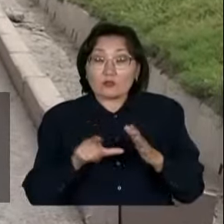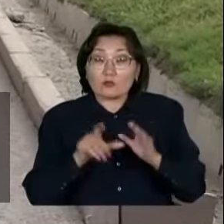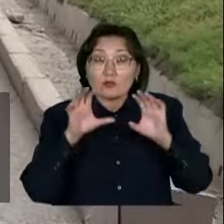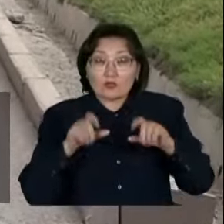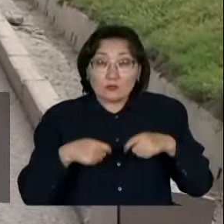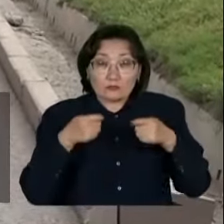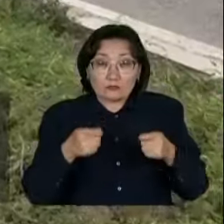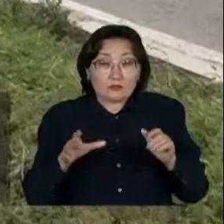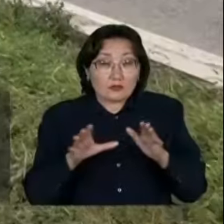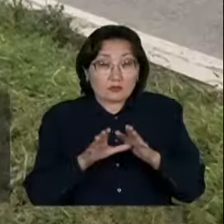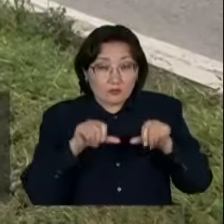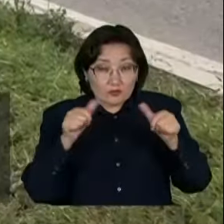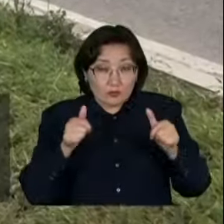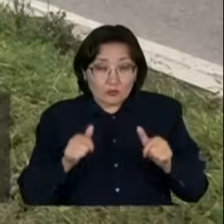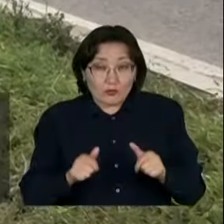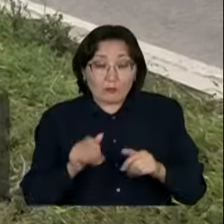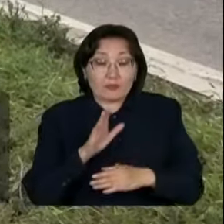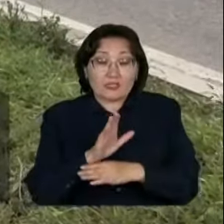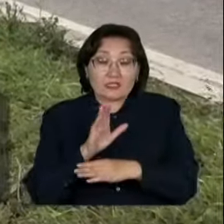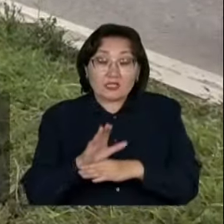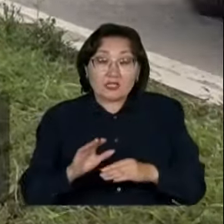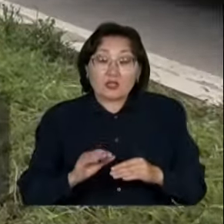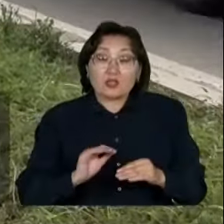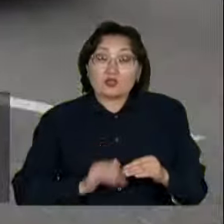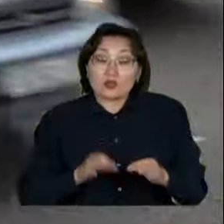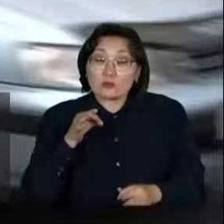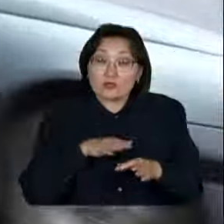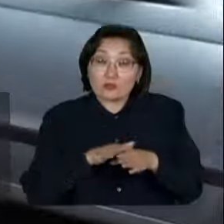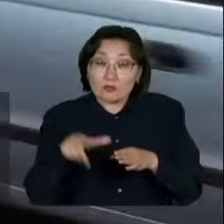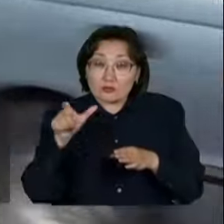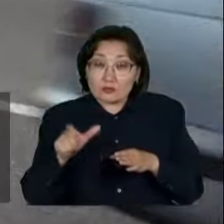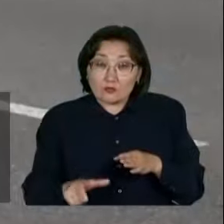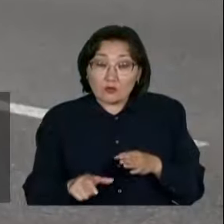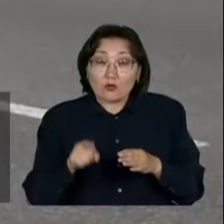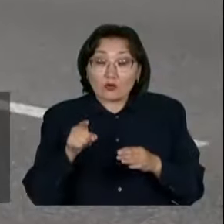передается в электронном виде приказ частным судебным исполнителям о принудительном взыскании.